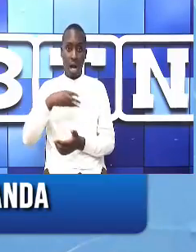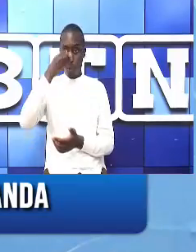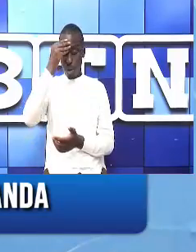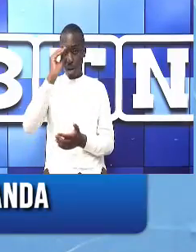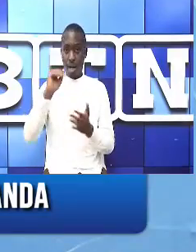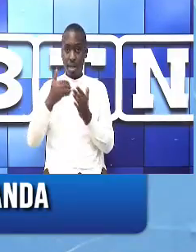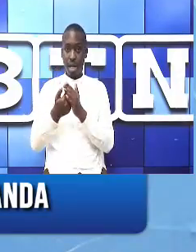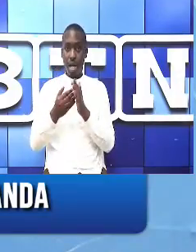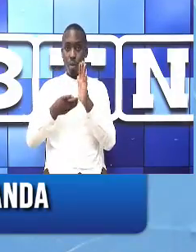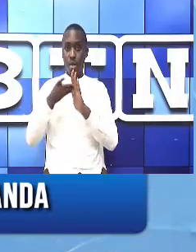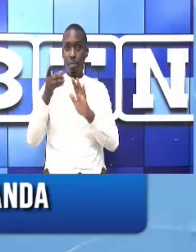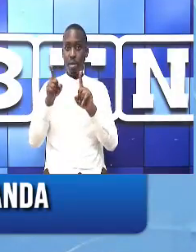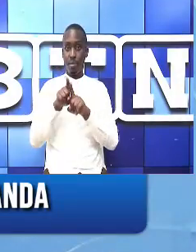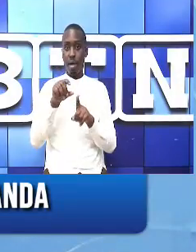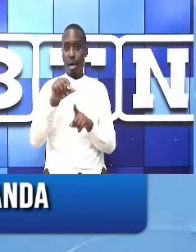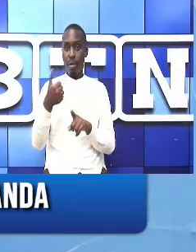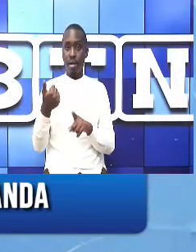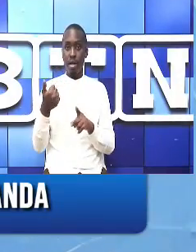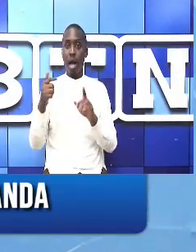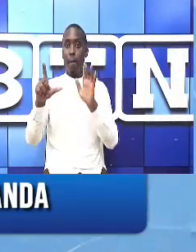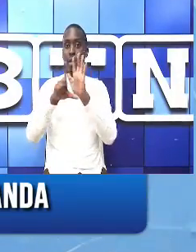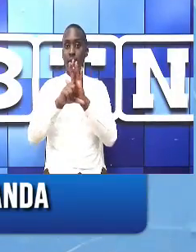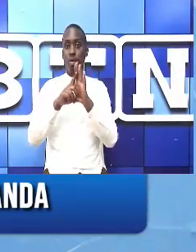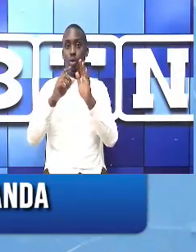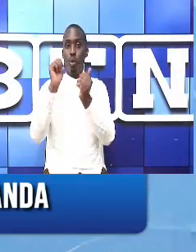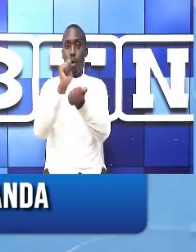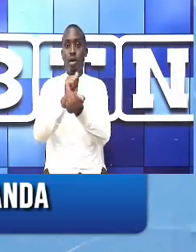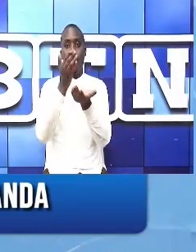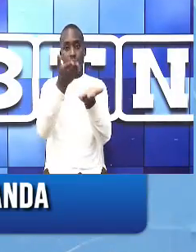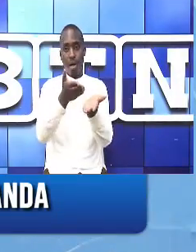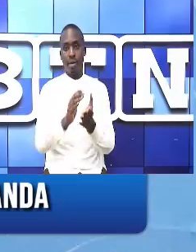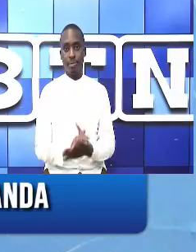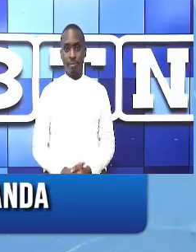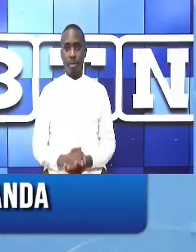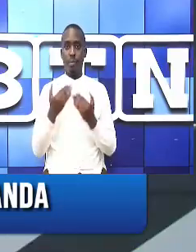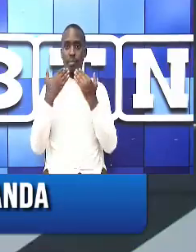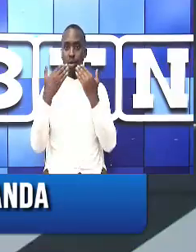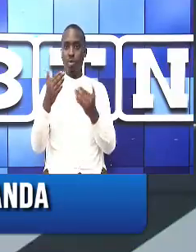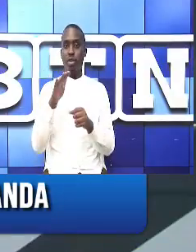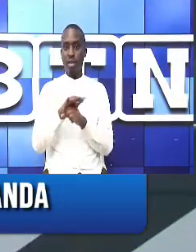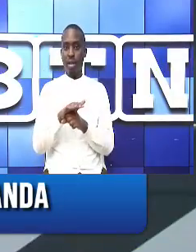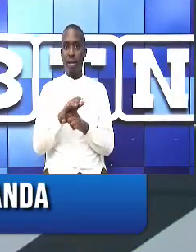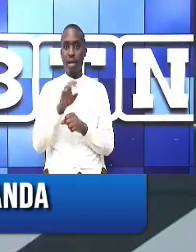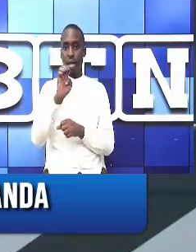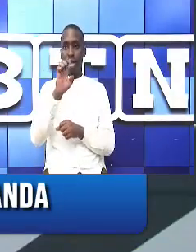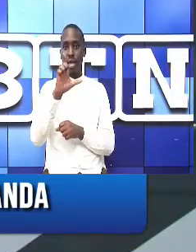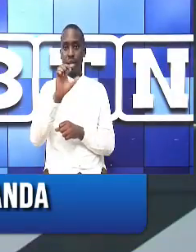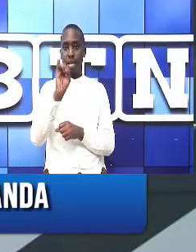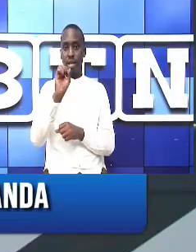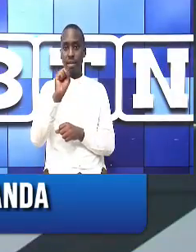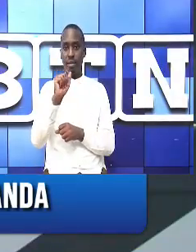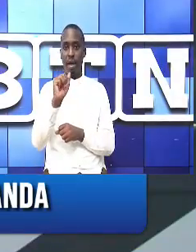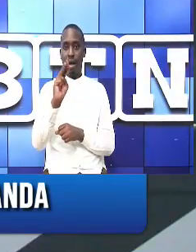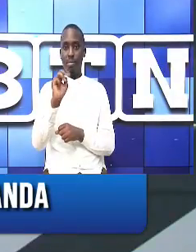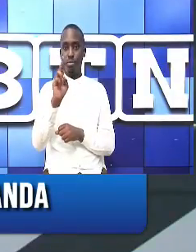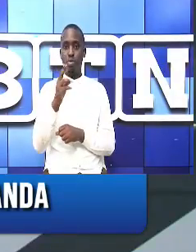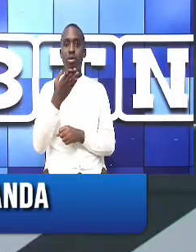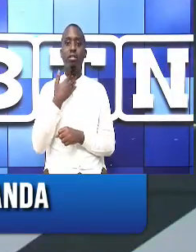iterambere nk'abandi nanone amategeko yo kumuhana abandi yego murakoze cyane Elisamu ndagira ngo turebe